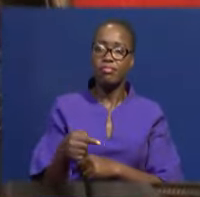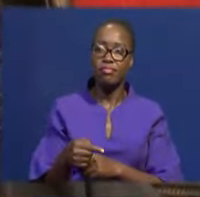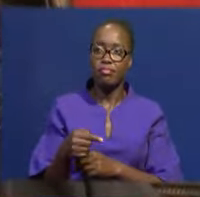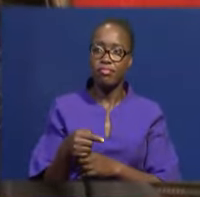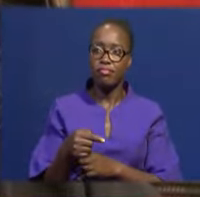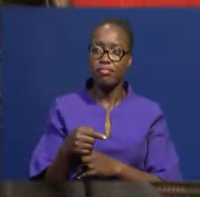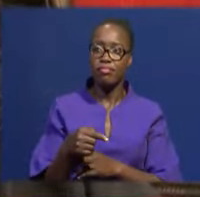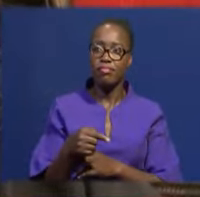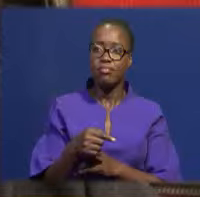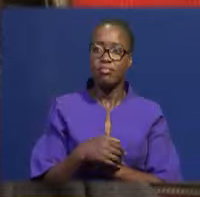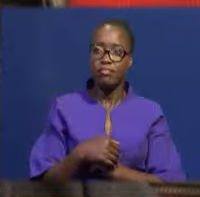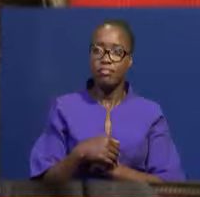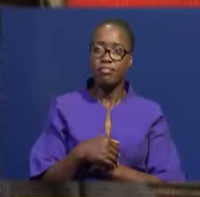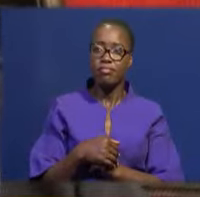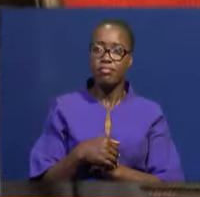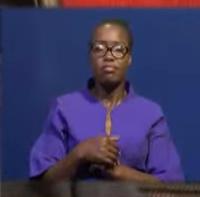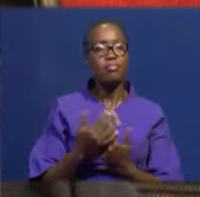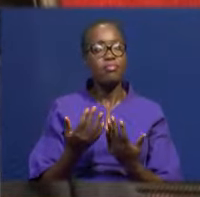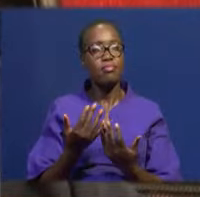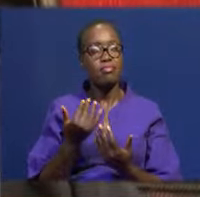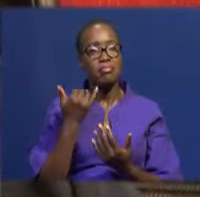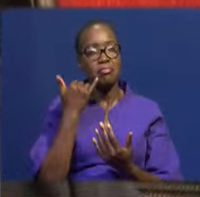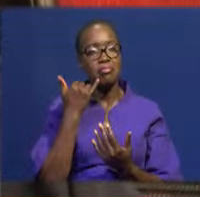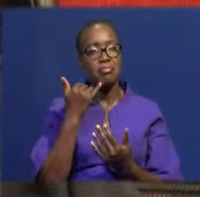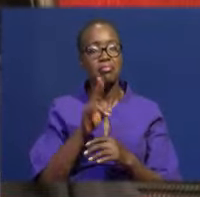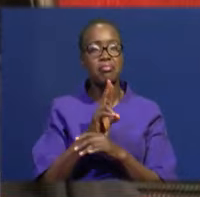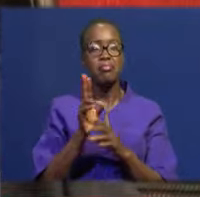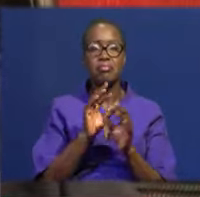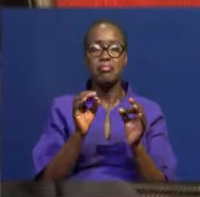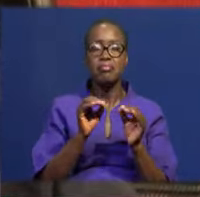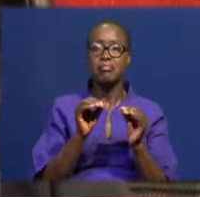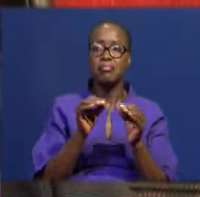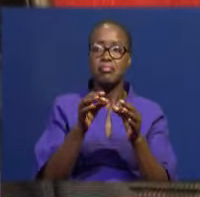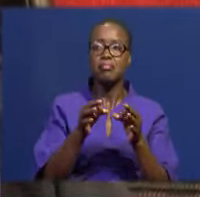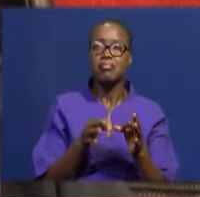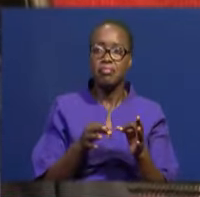She was also unreachable on phone and that her salary account